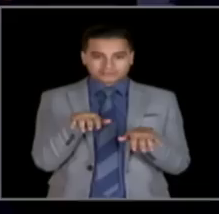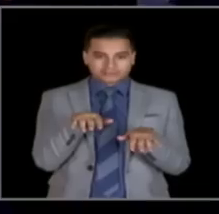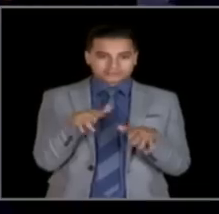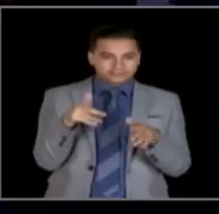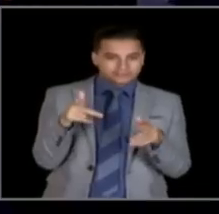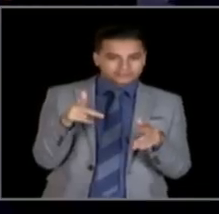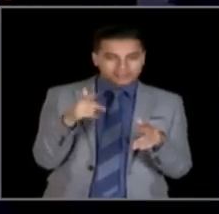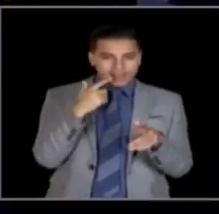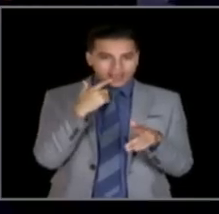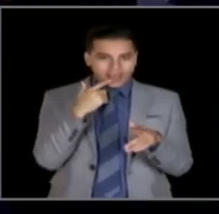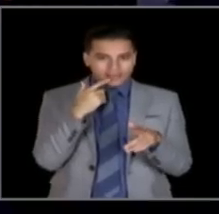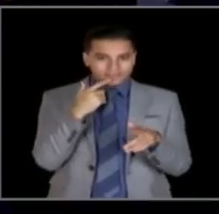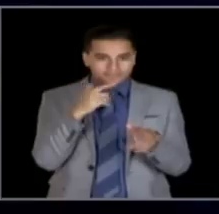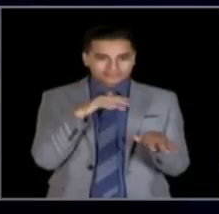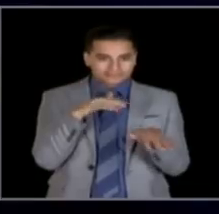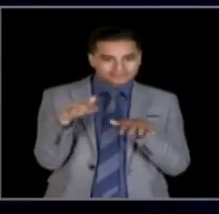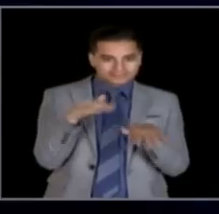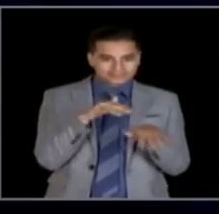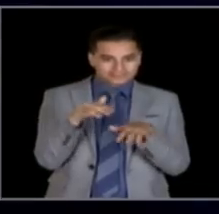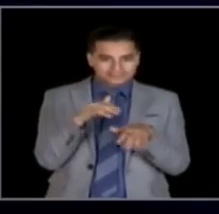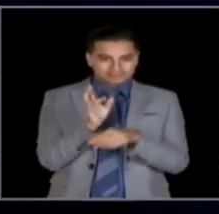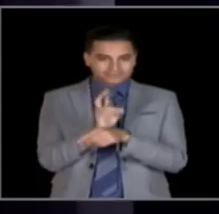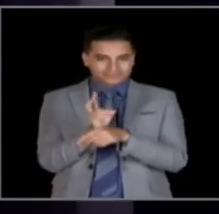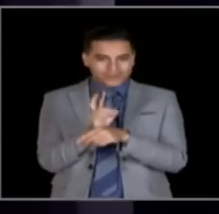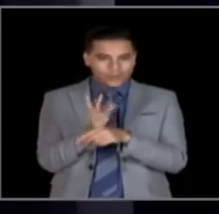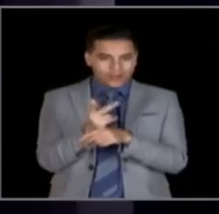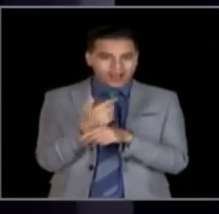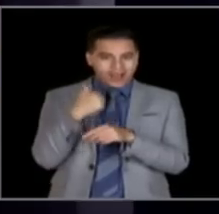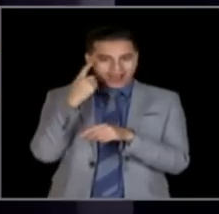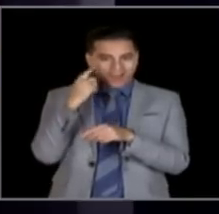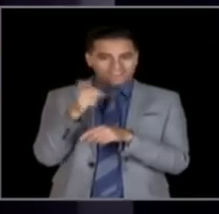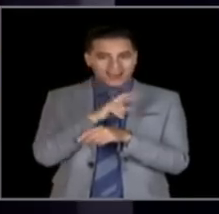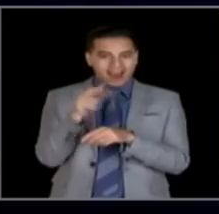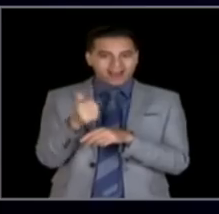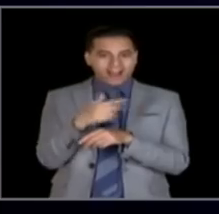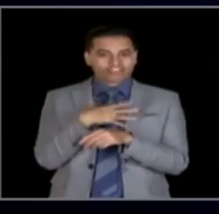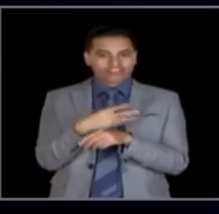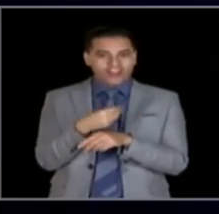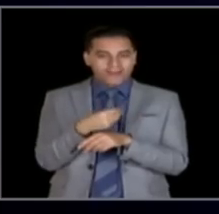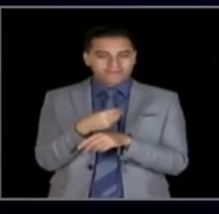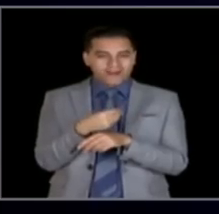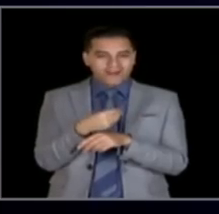ملحق لا طيبة من أول حلقة عرفنا إنها طيبة. عبد الرحمن من جوه من صافي.